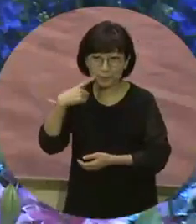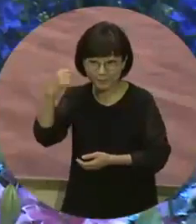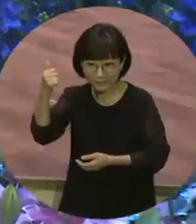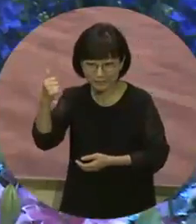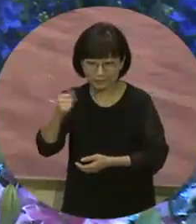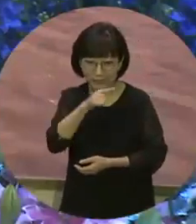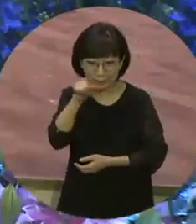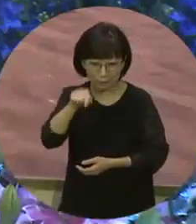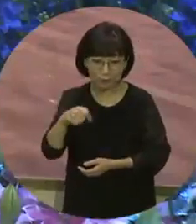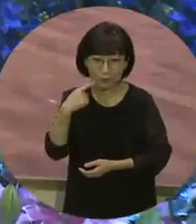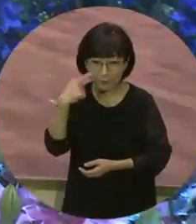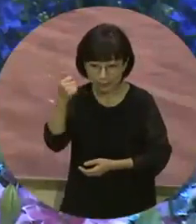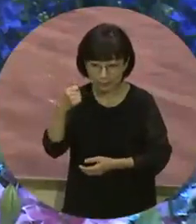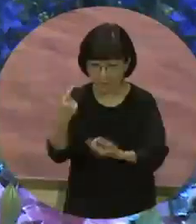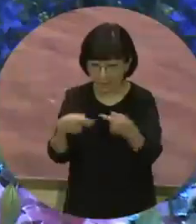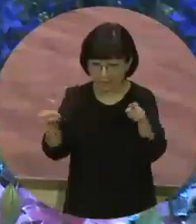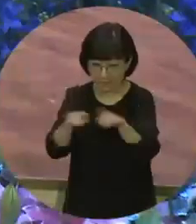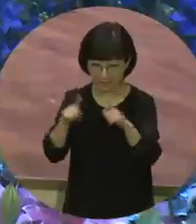인증샷 찍어오라고 그랬대.